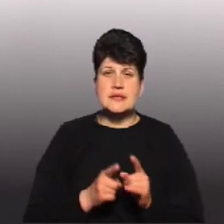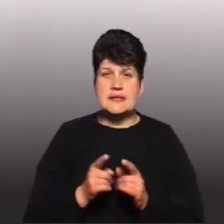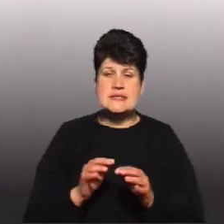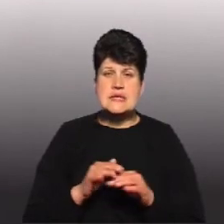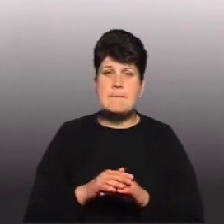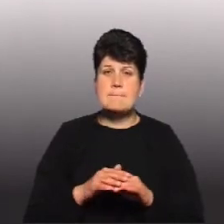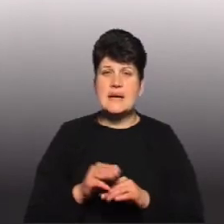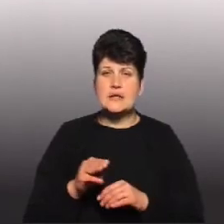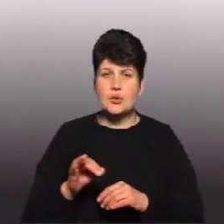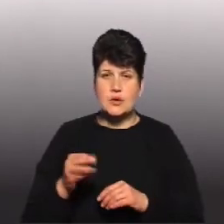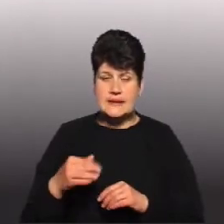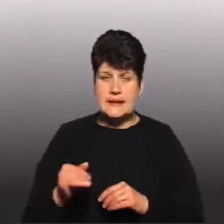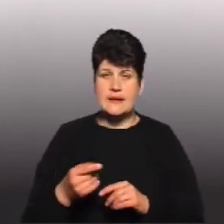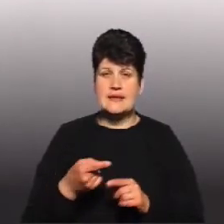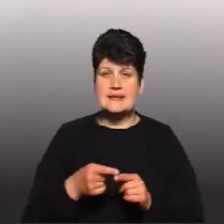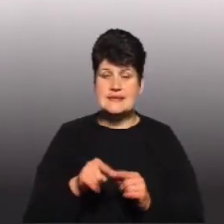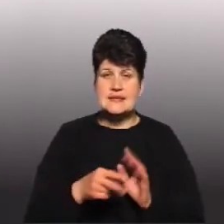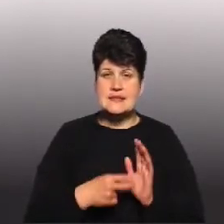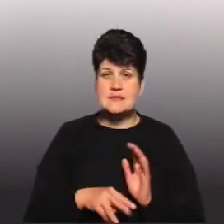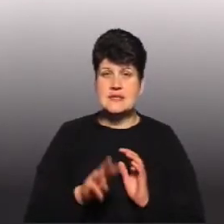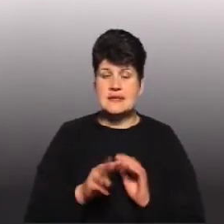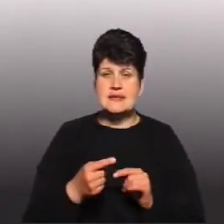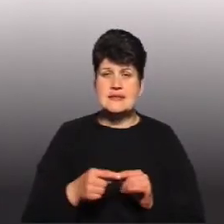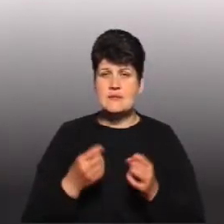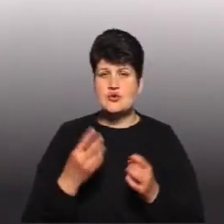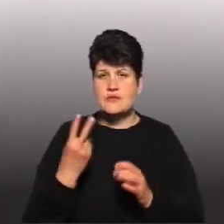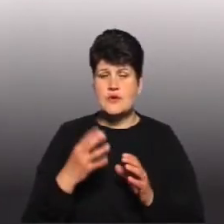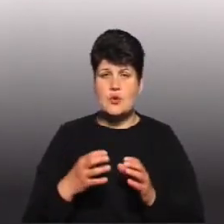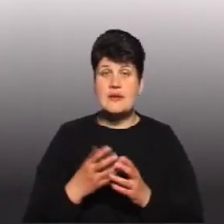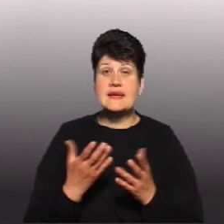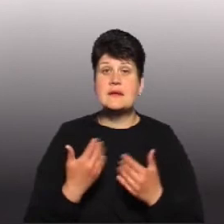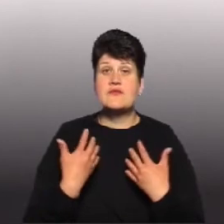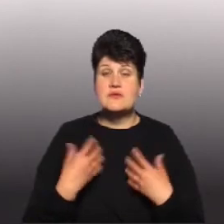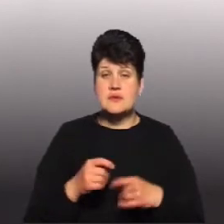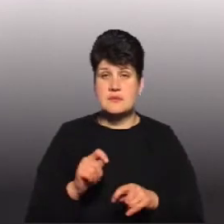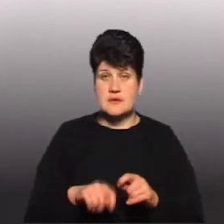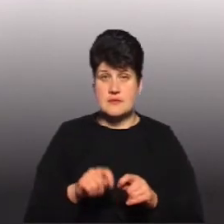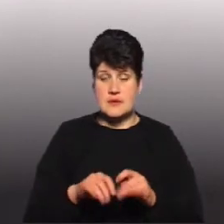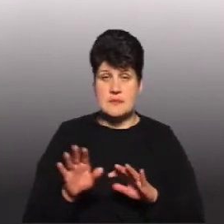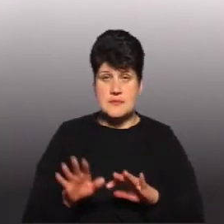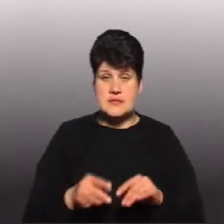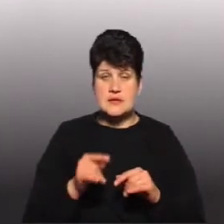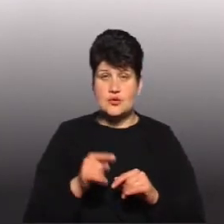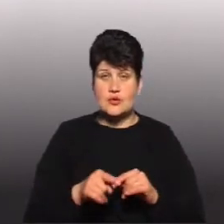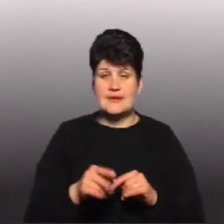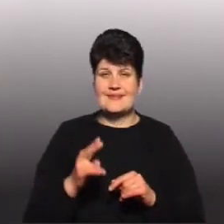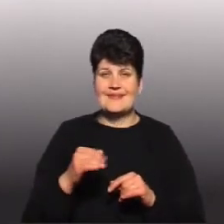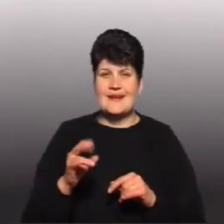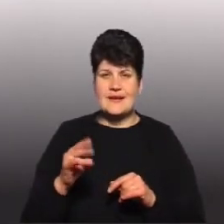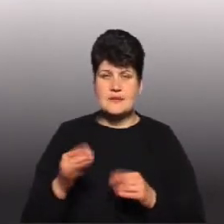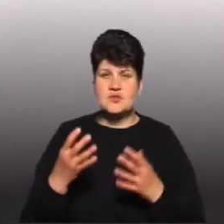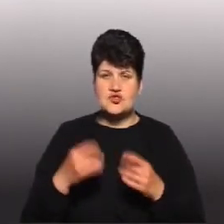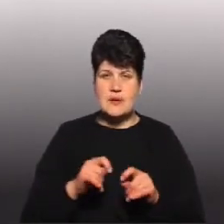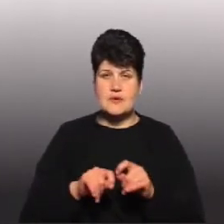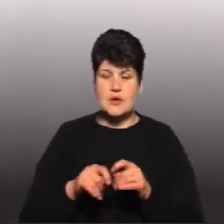випадку з тих 73 це просто тільки 2 громади, які ми перевірили. Після того, тих даних ми ще перевірили деякі Чернівецькій громаді ця